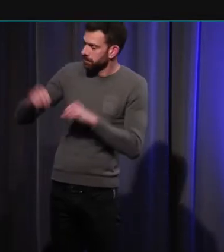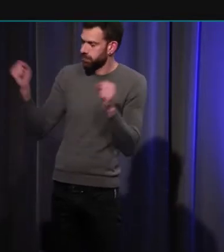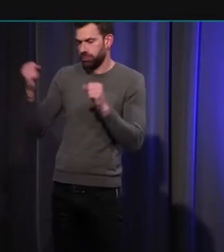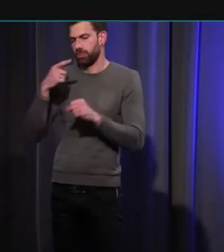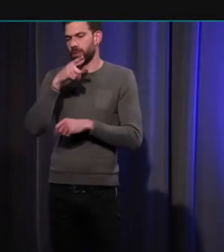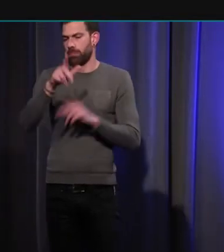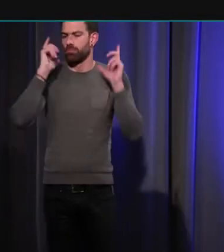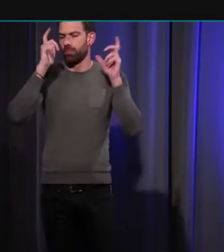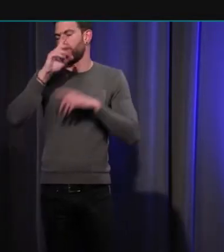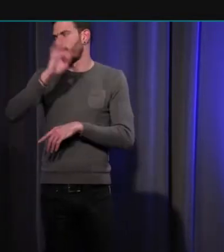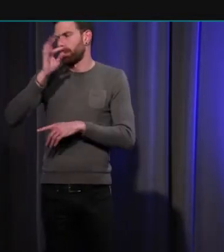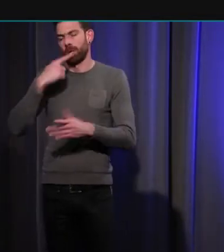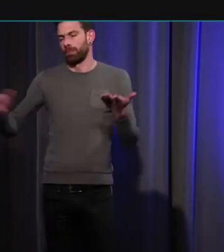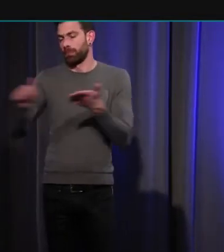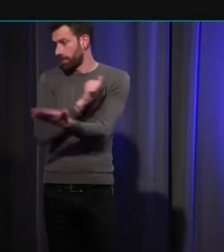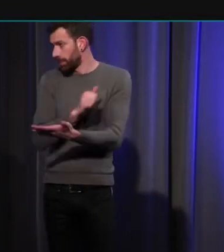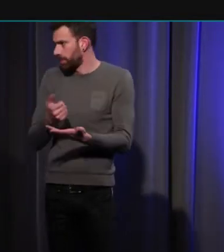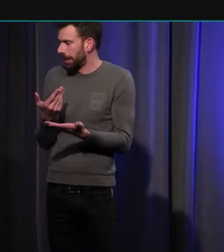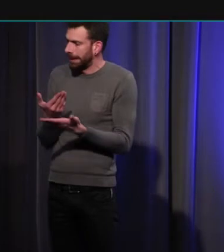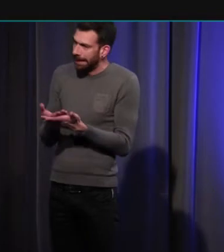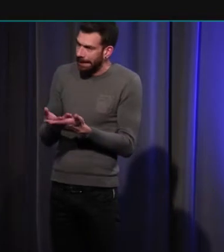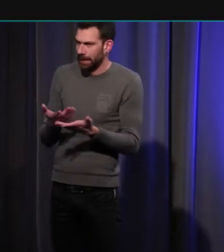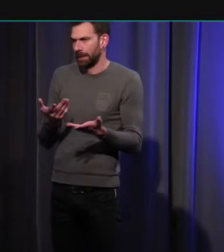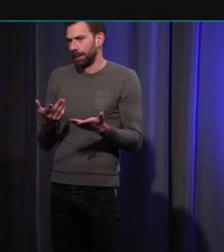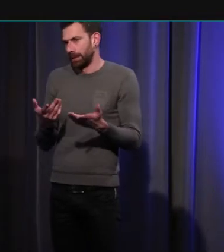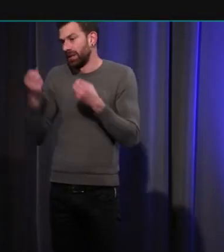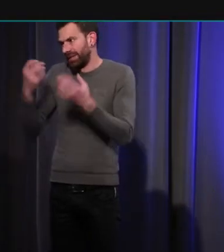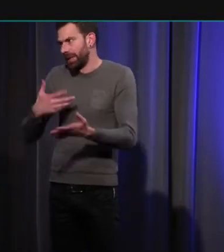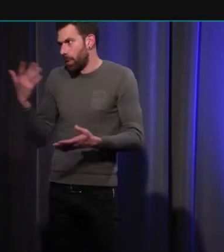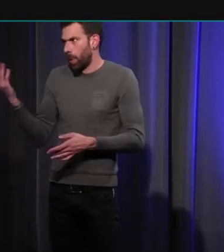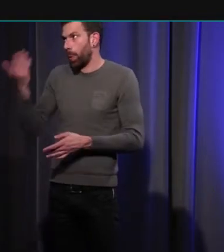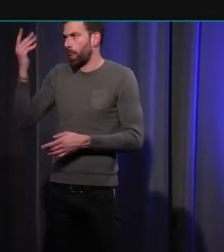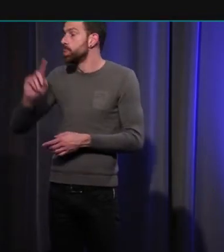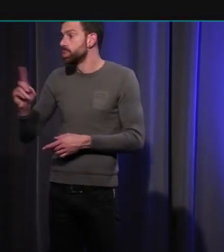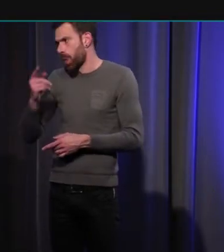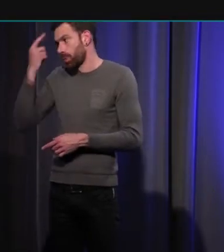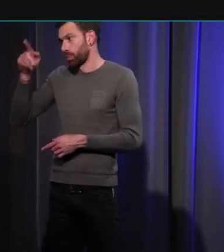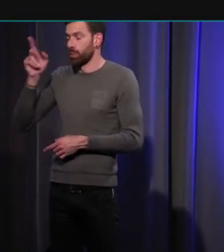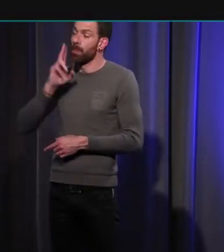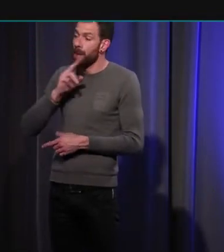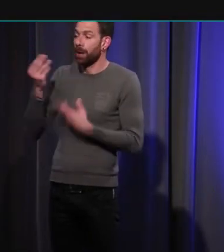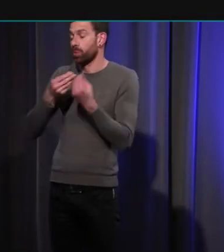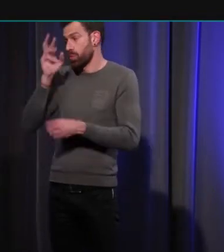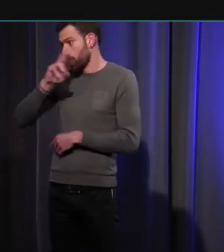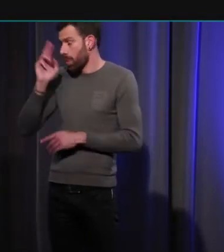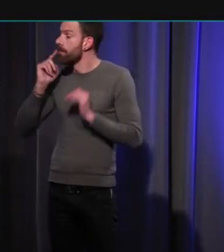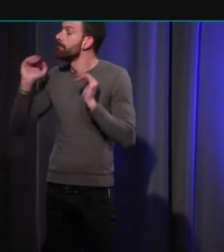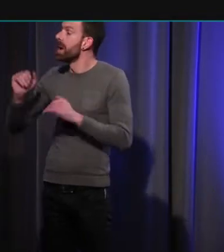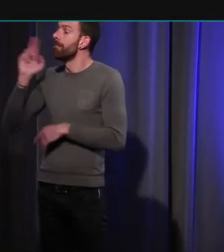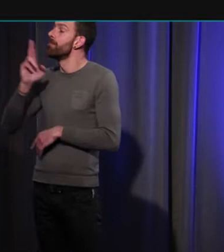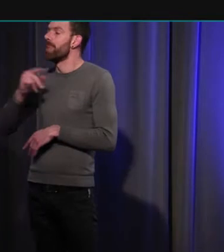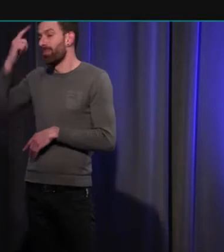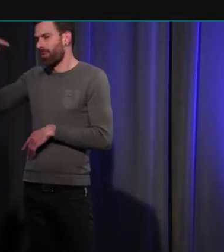abolie donc sassine affaires pas très glorieuse pour la papauté pour la royauté même si le pape pensé qu'il allait récupérer